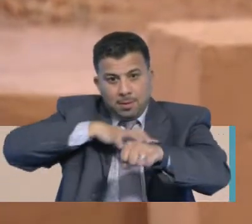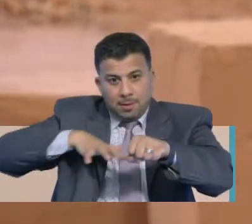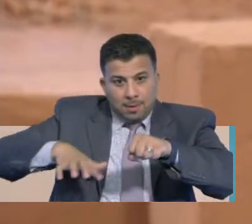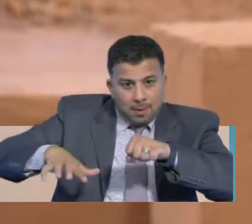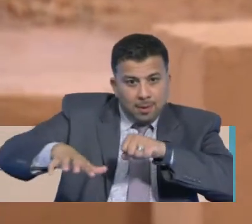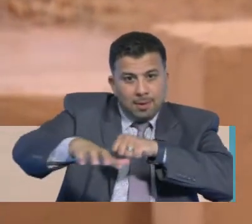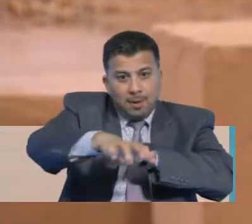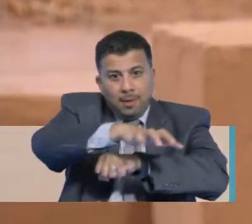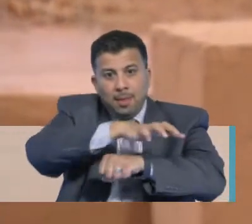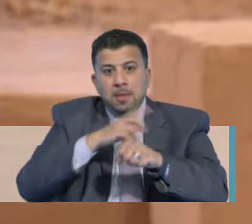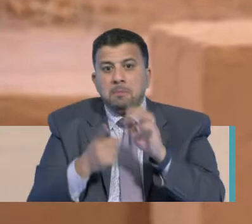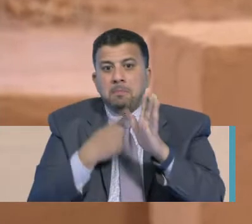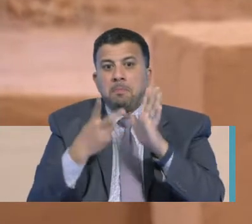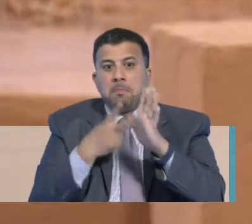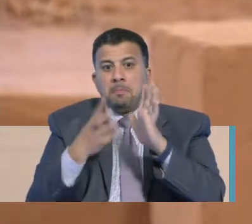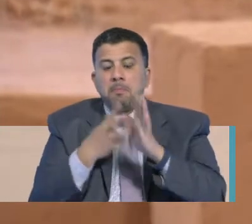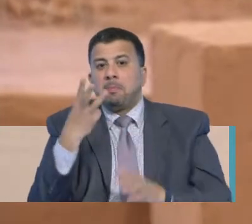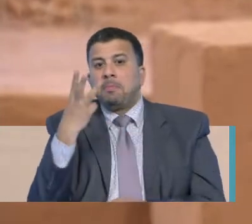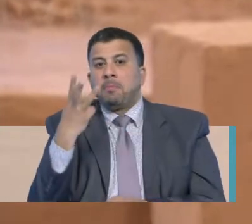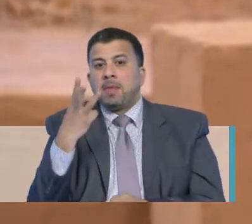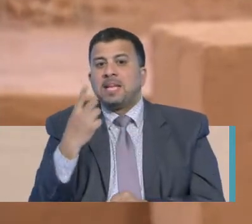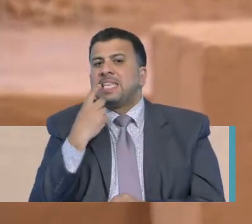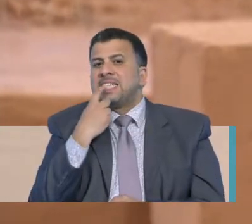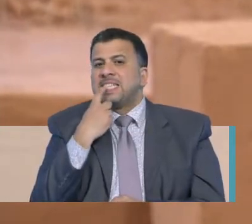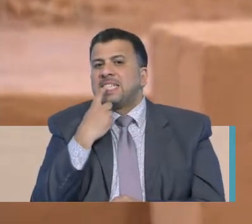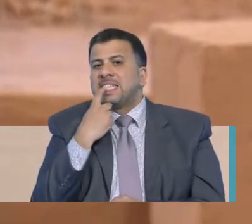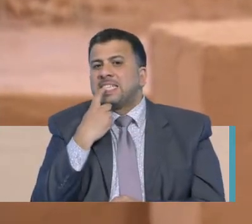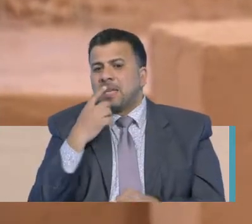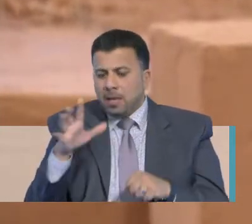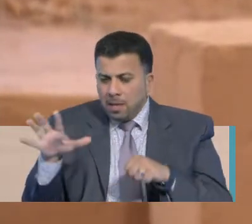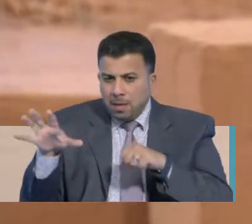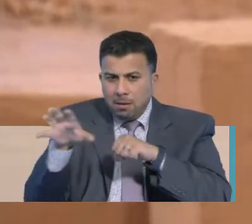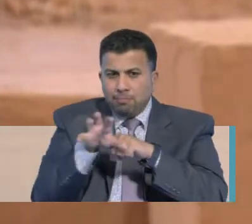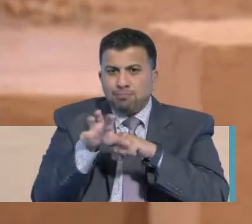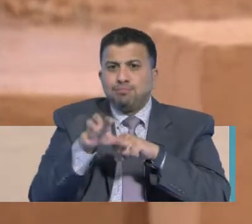كم يمكن ملايين السنين عشان توصل.